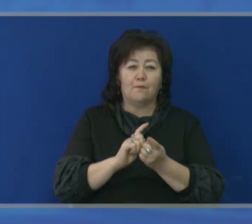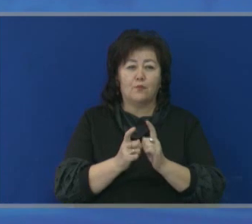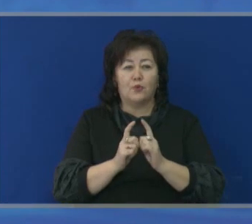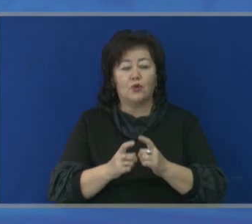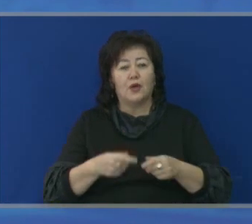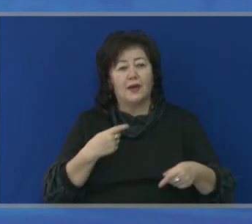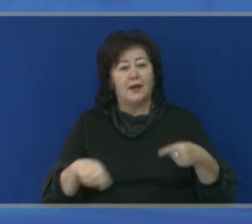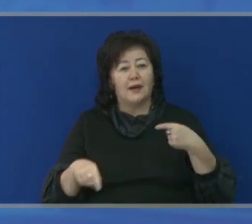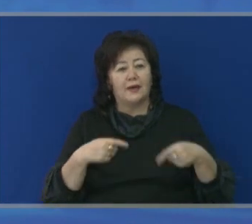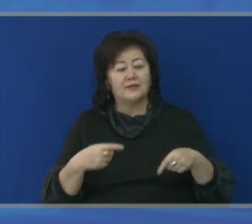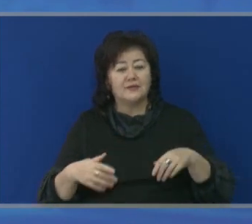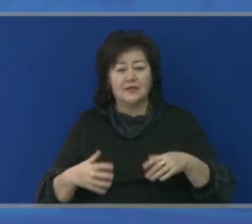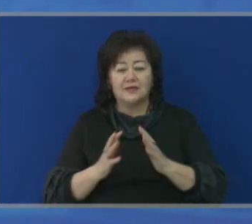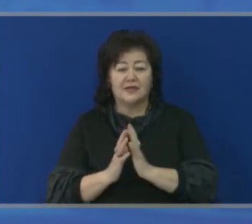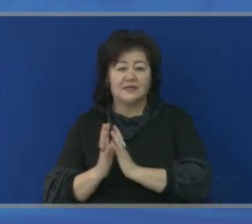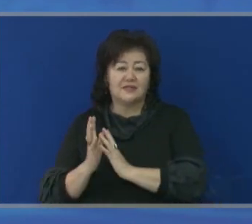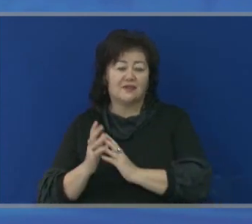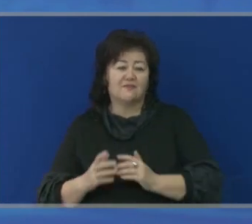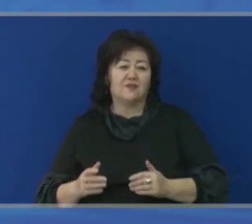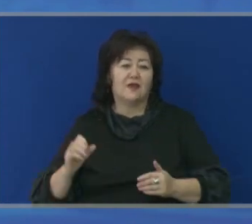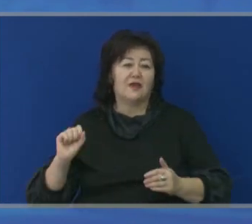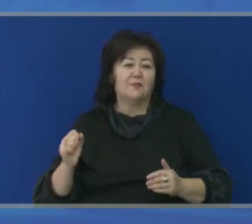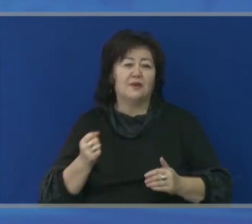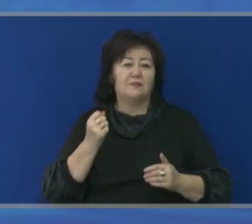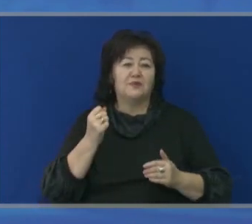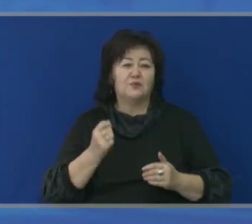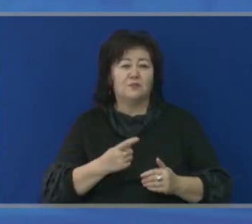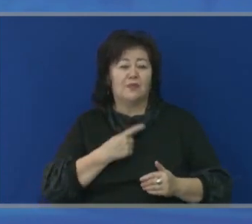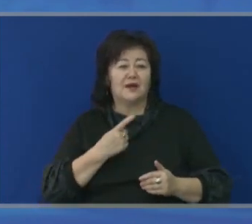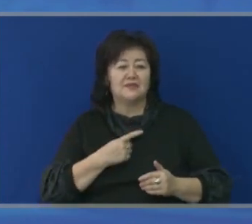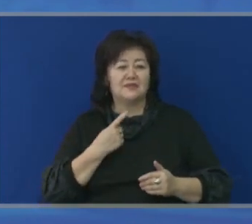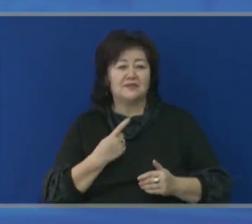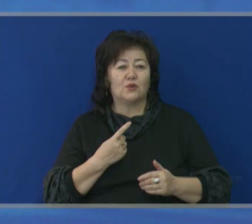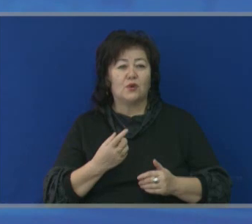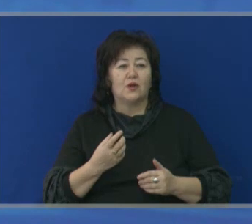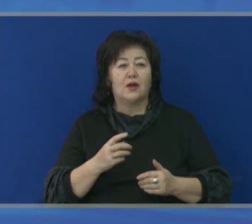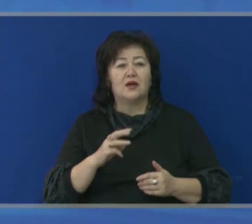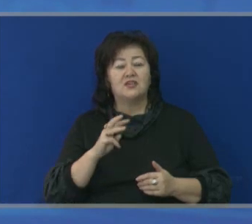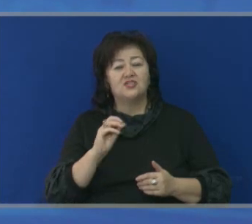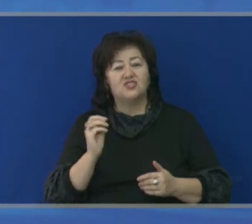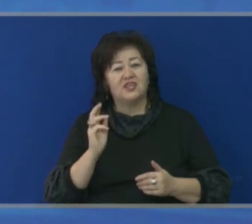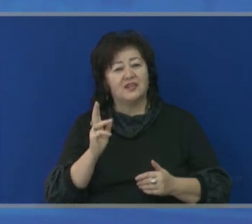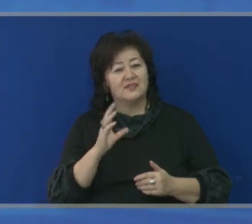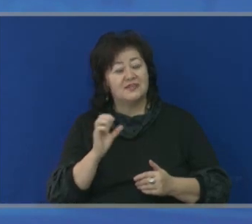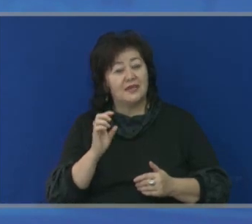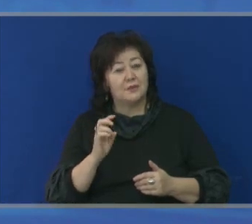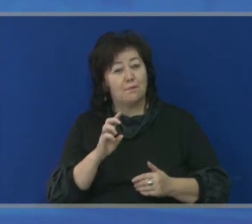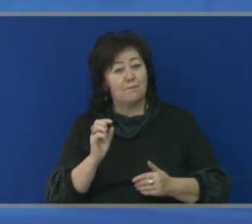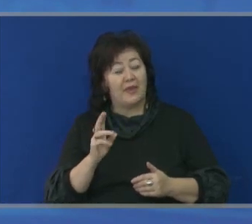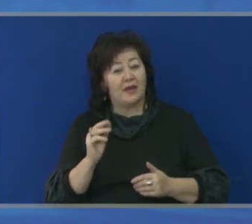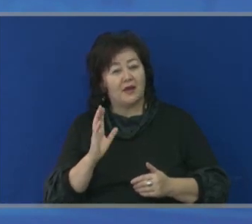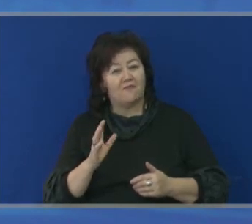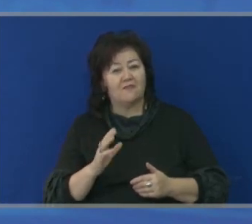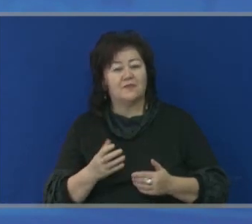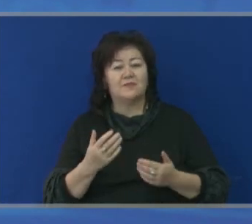на траве, обладателя Кубка европейских чемпионов, заслуженного мастера спорта Мурата Жексимбекова. В соревнованиях по 5 видам